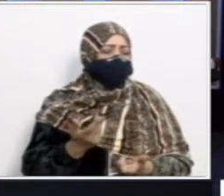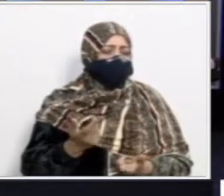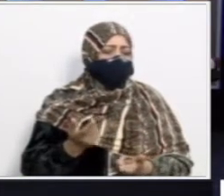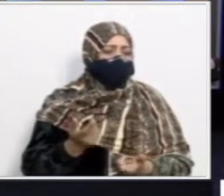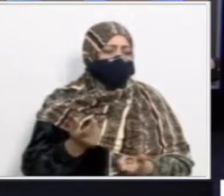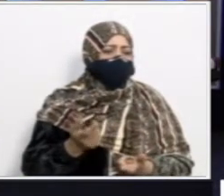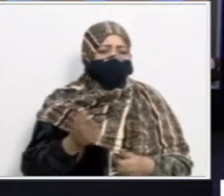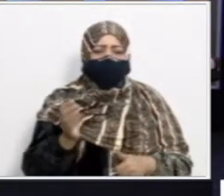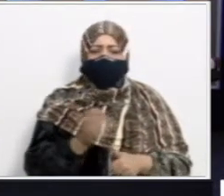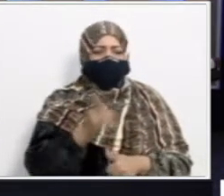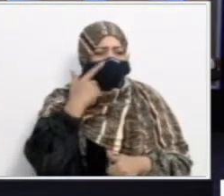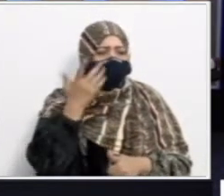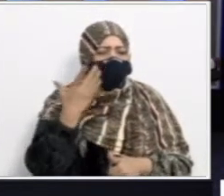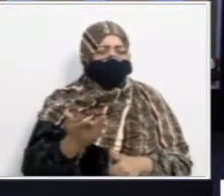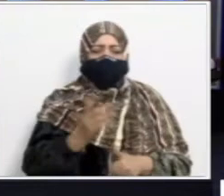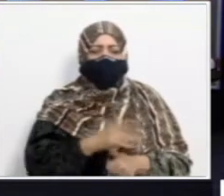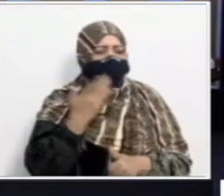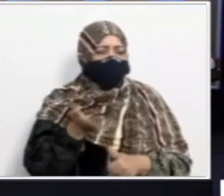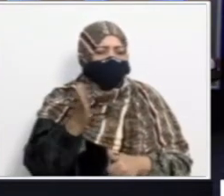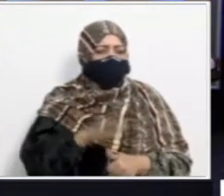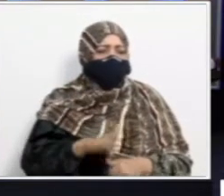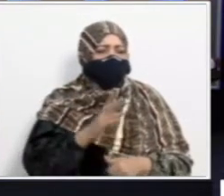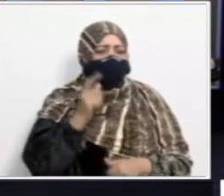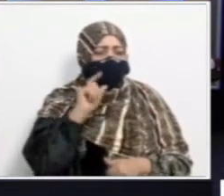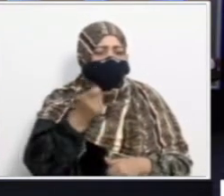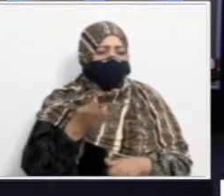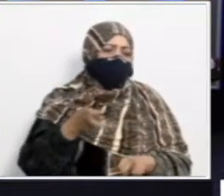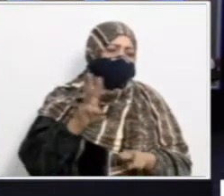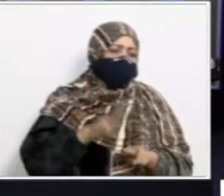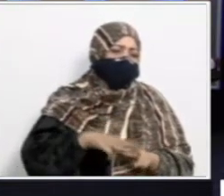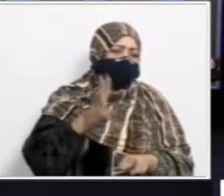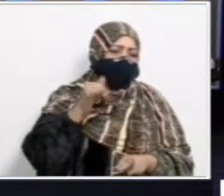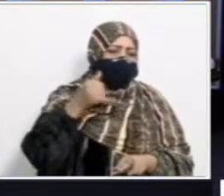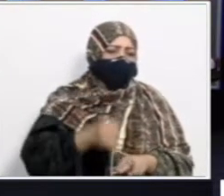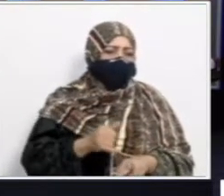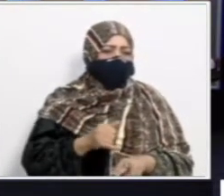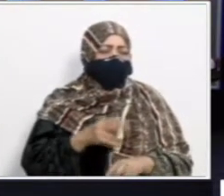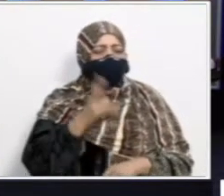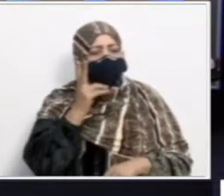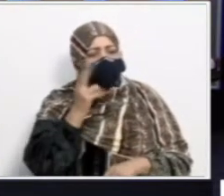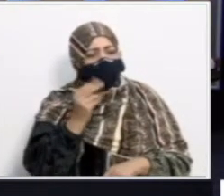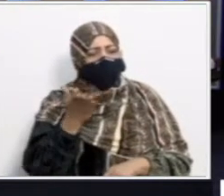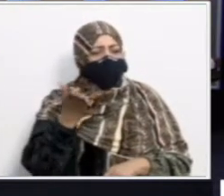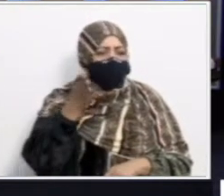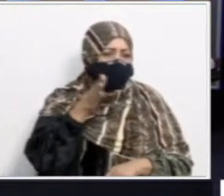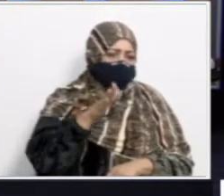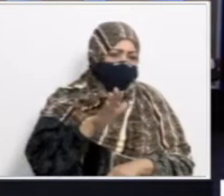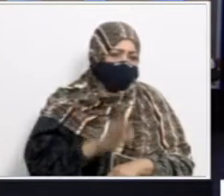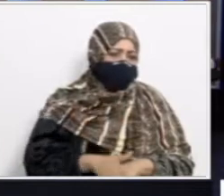ثم توفي الولد هذا. توفي الولد هذا. هو أبوه متوفيان